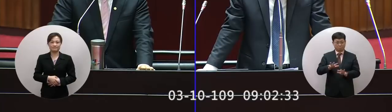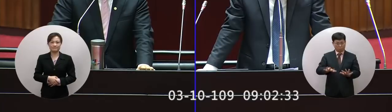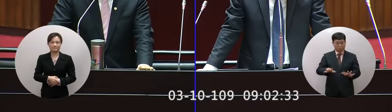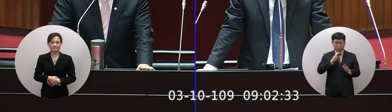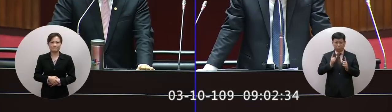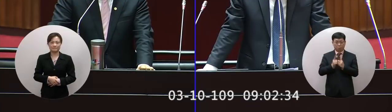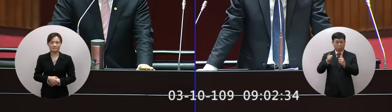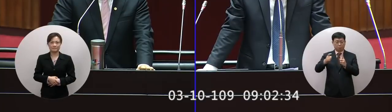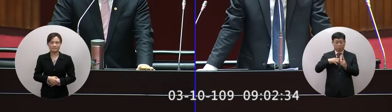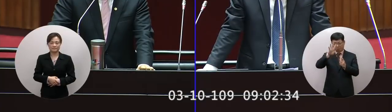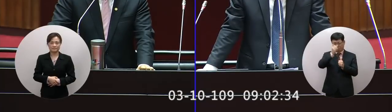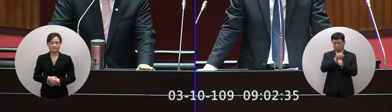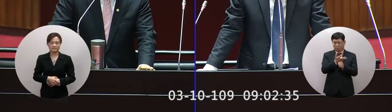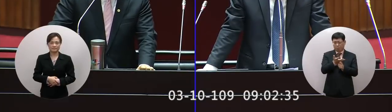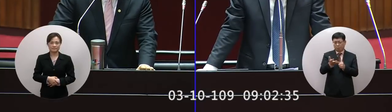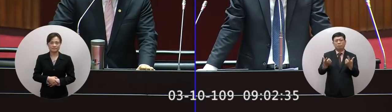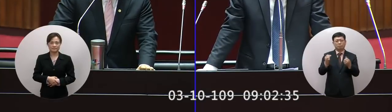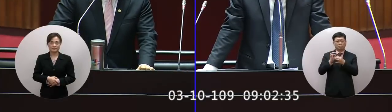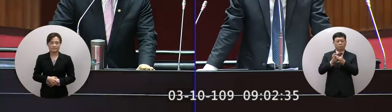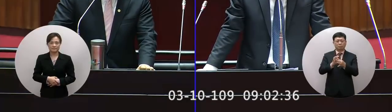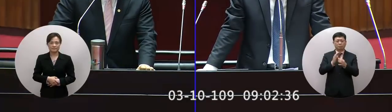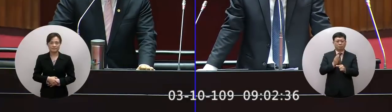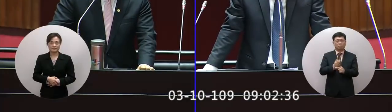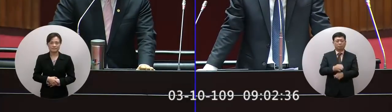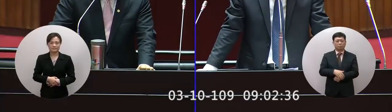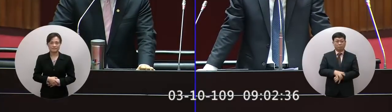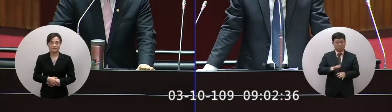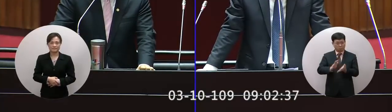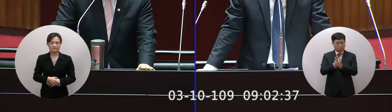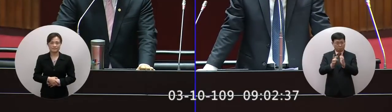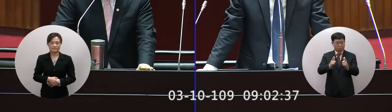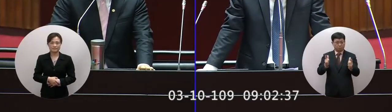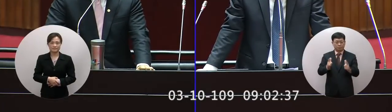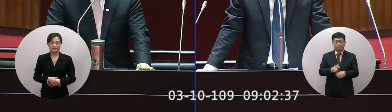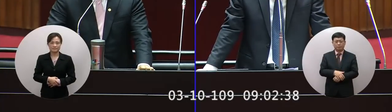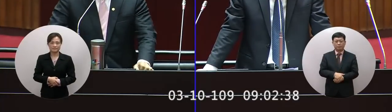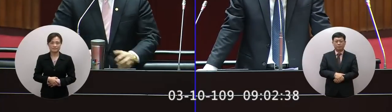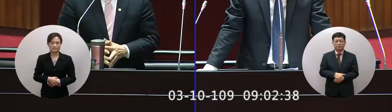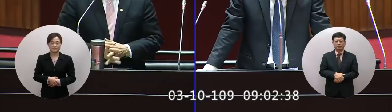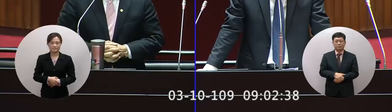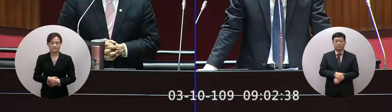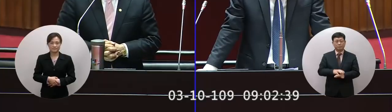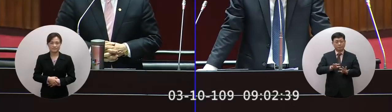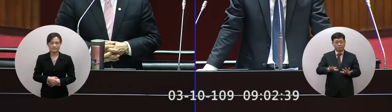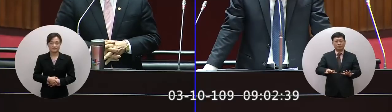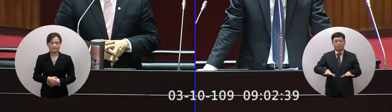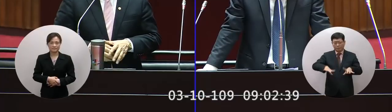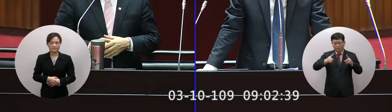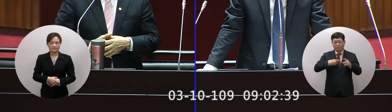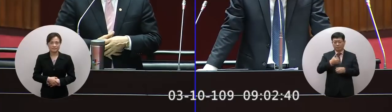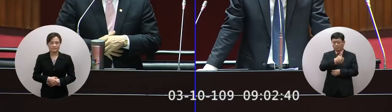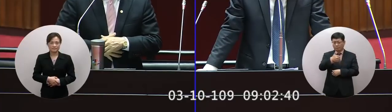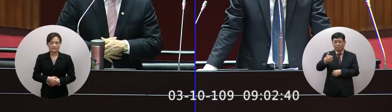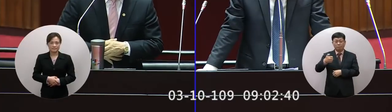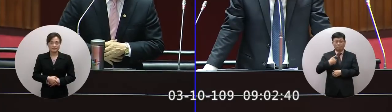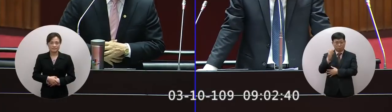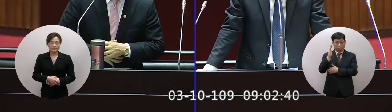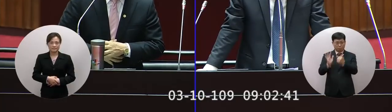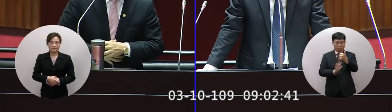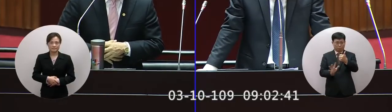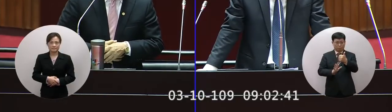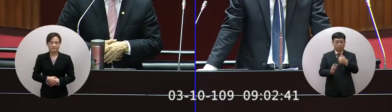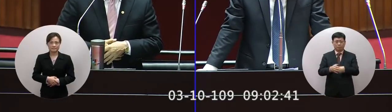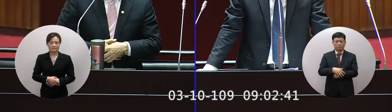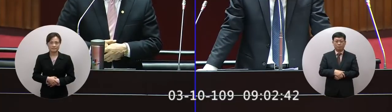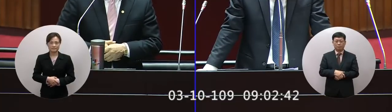波的疫情，我想还在持续的演变跟扩大当中，所以先感谢了我们所有整个政府团